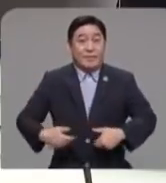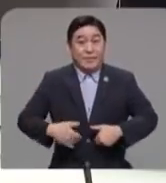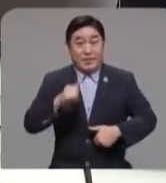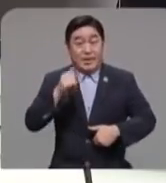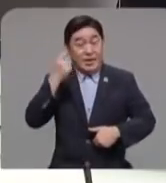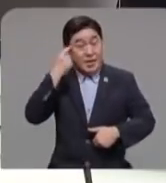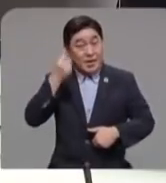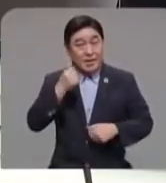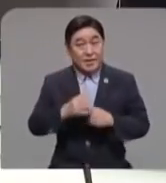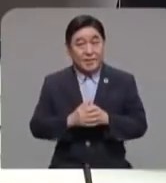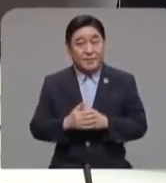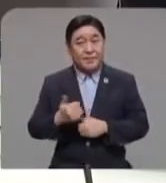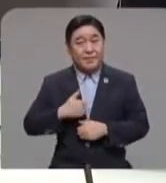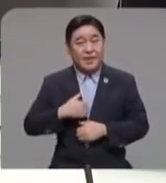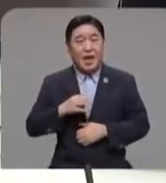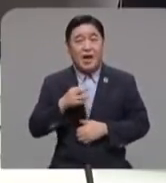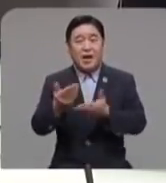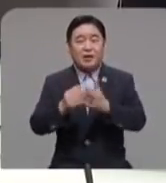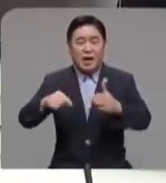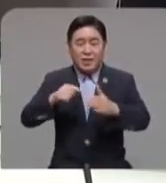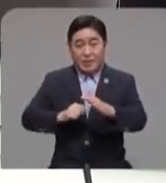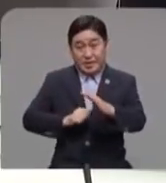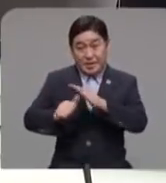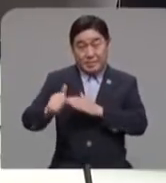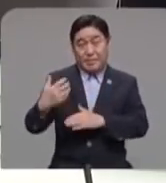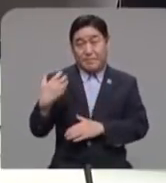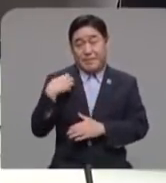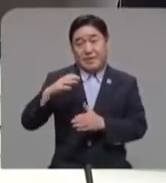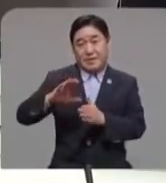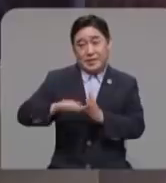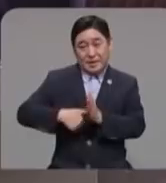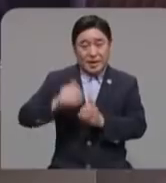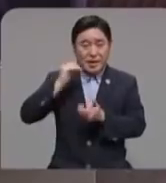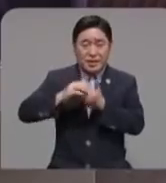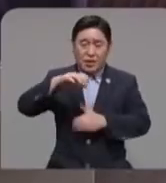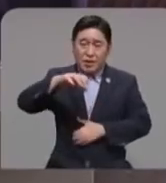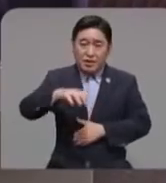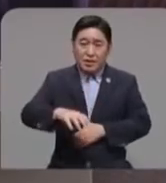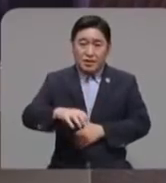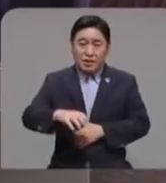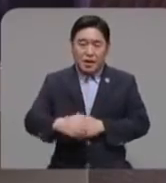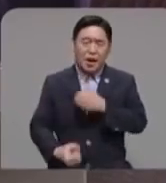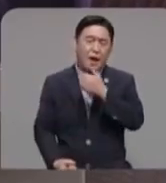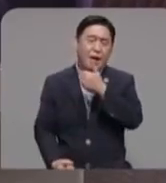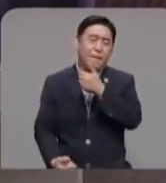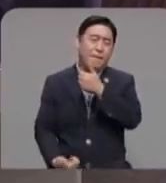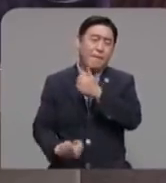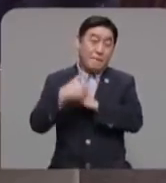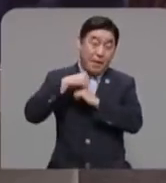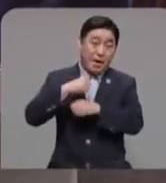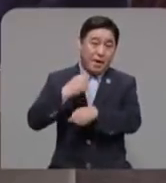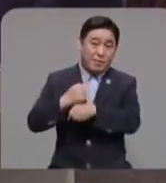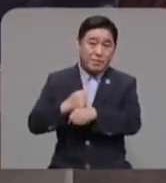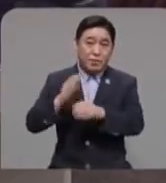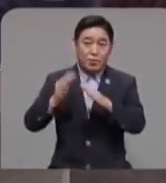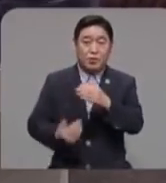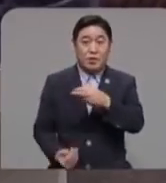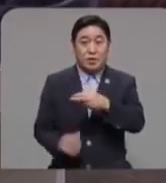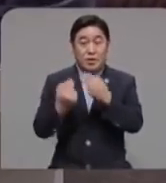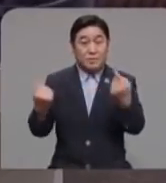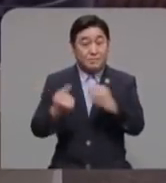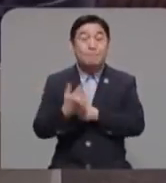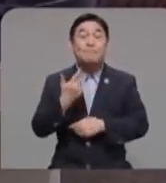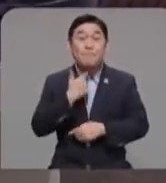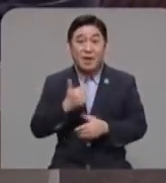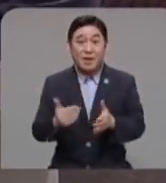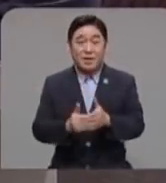생각합니다. 저는 제가 여당 원내대표 할 때 제가 청와대에서 엄청 깨지면서 제가 공무원연금개혁을 해본